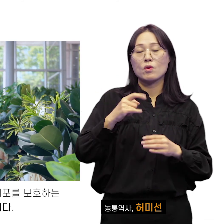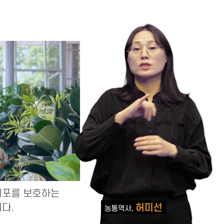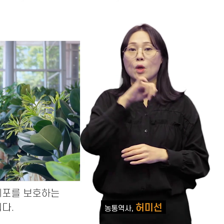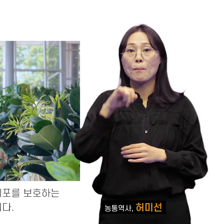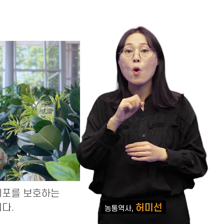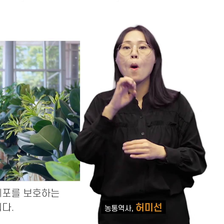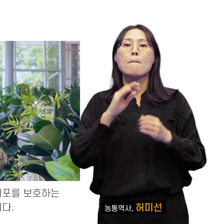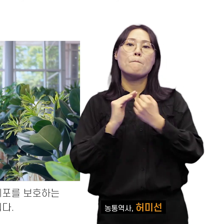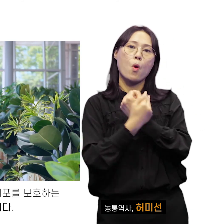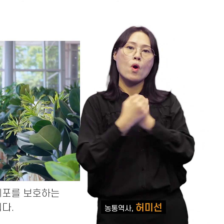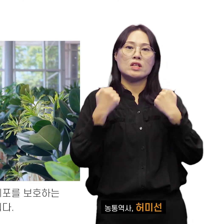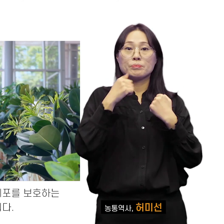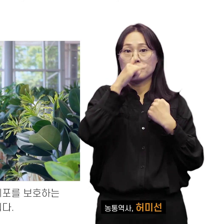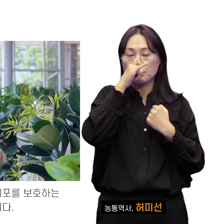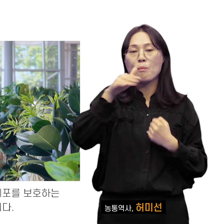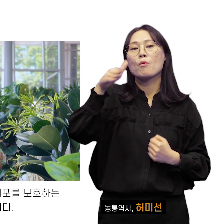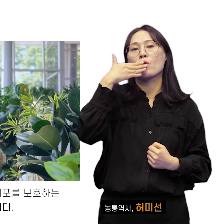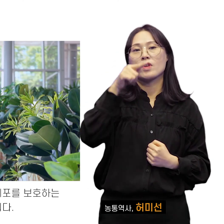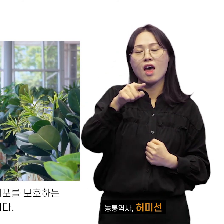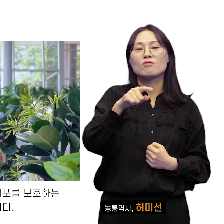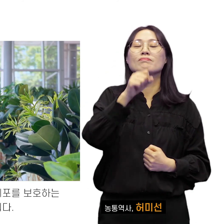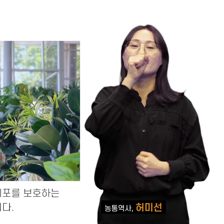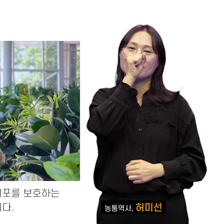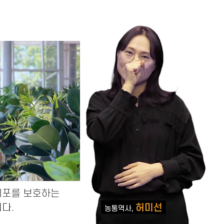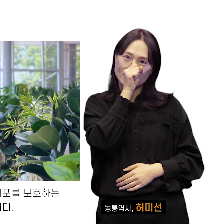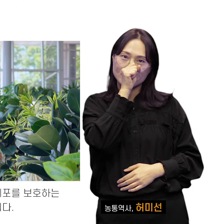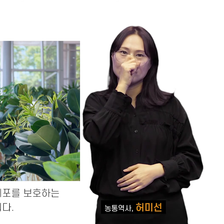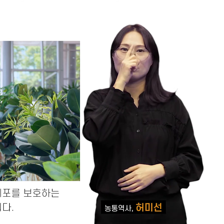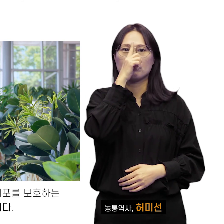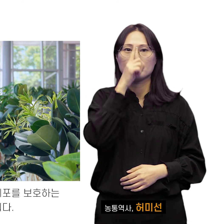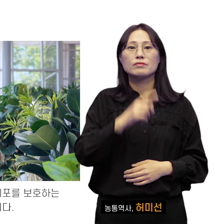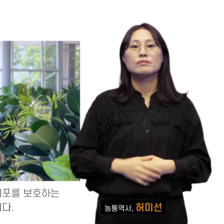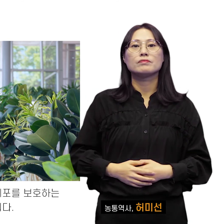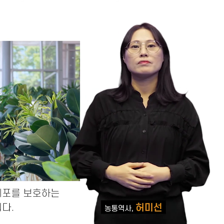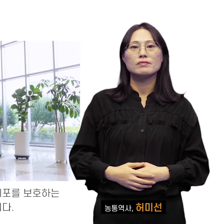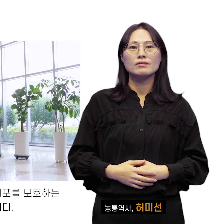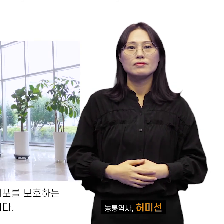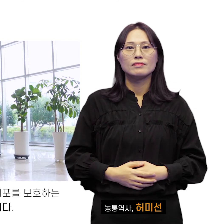세포를 보호하는 기능이 있어 챙겨 먹는 것이 좋겠습니다.